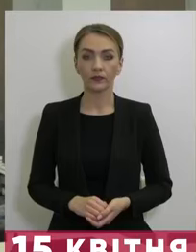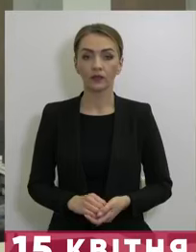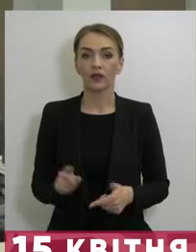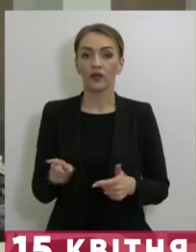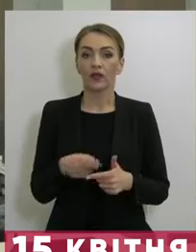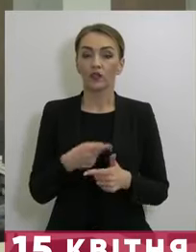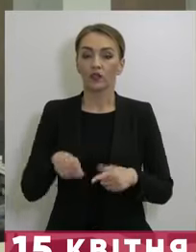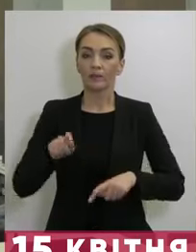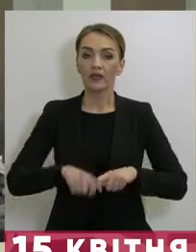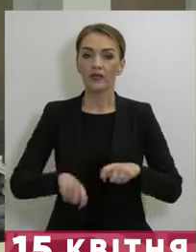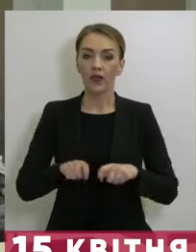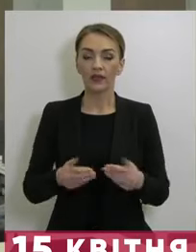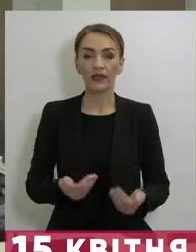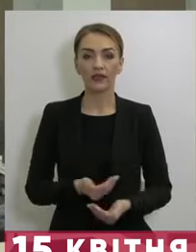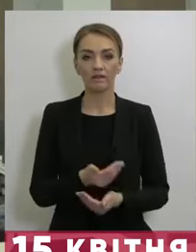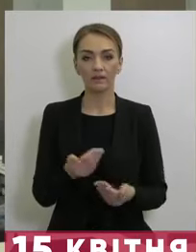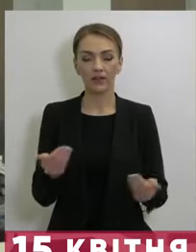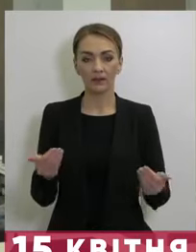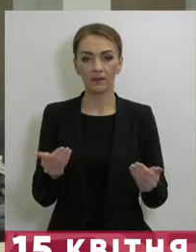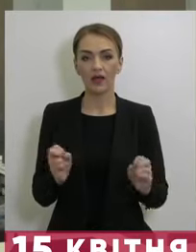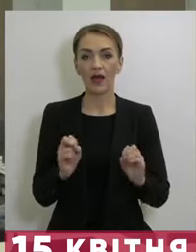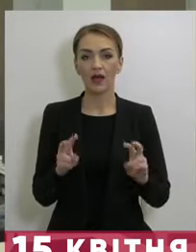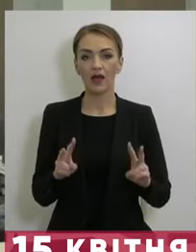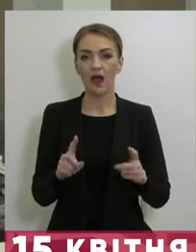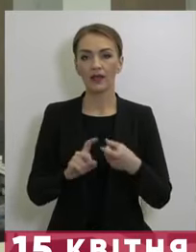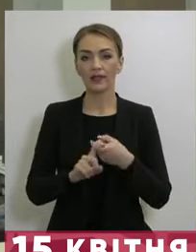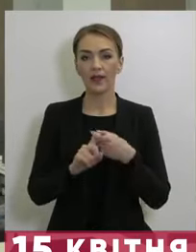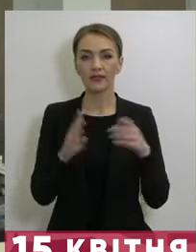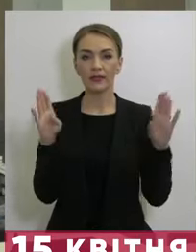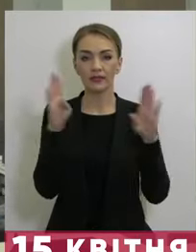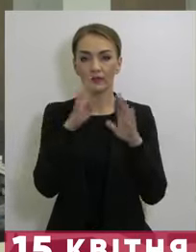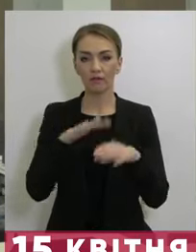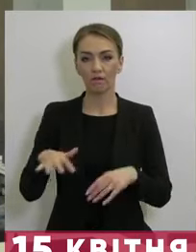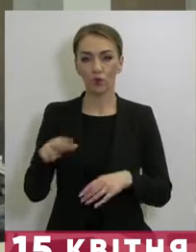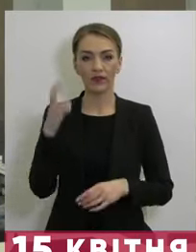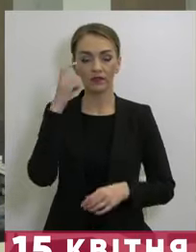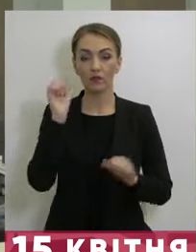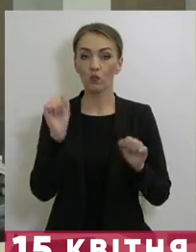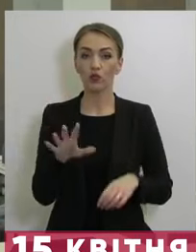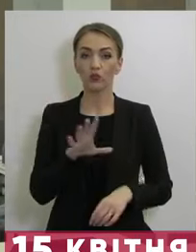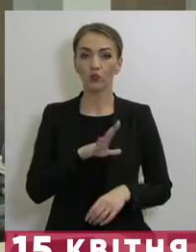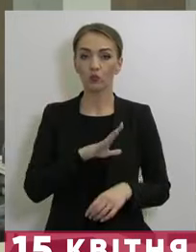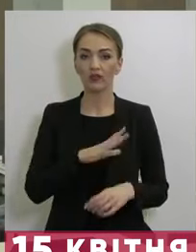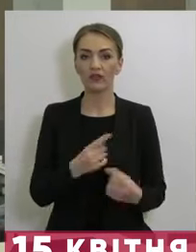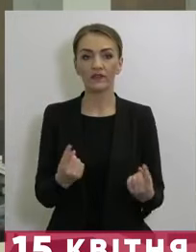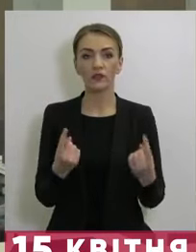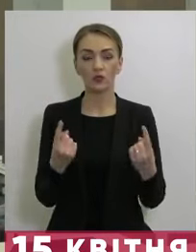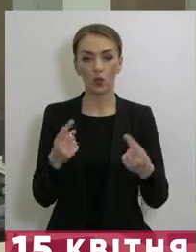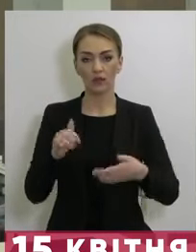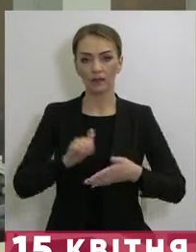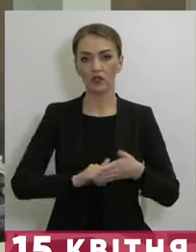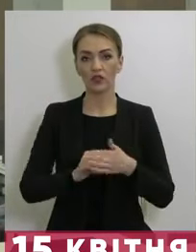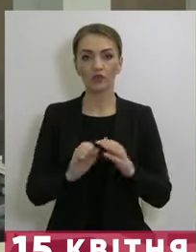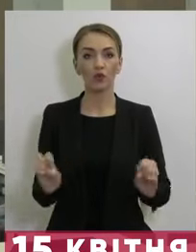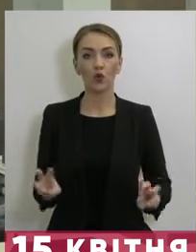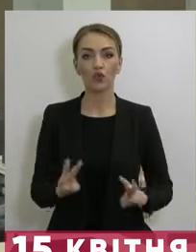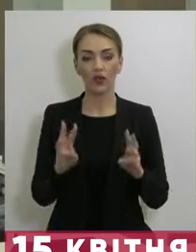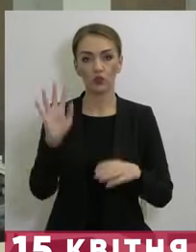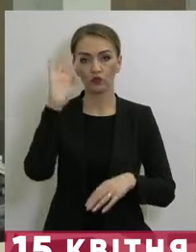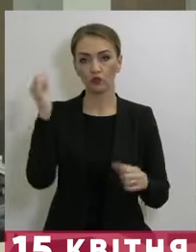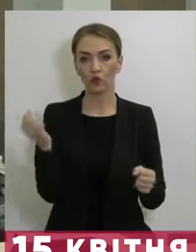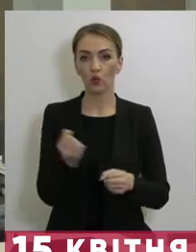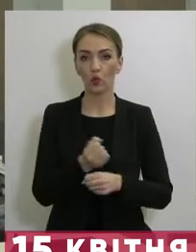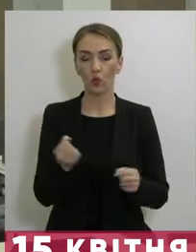Чи перевіряєте ви радіаційний фон у Києві, який може бути високим через пожежу в Чорнобильській зоні?